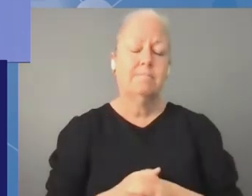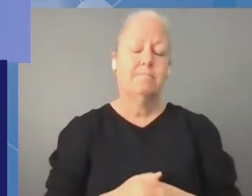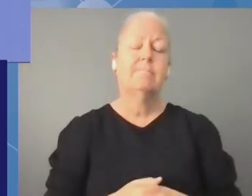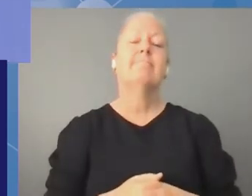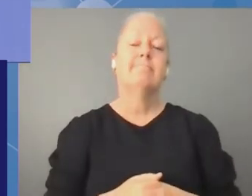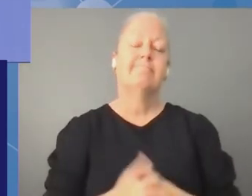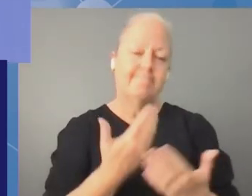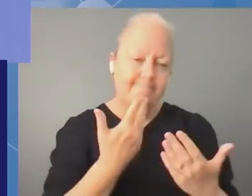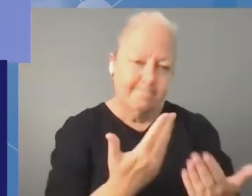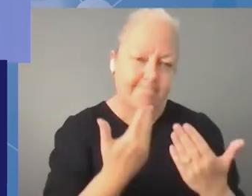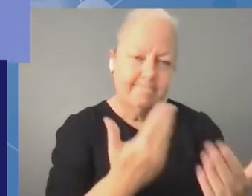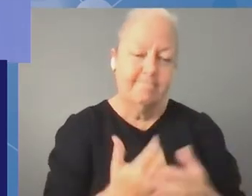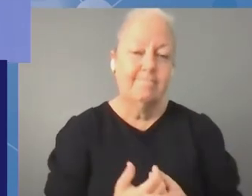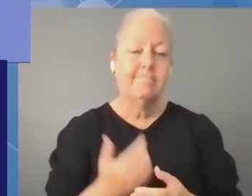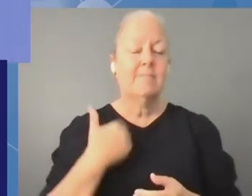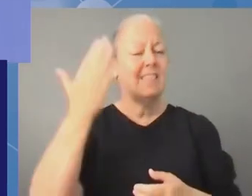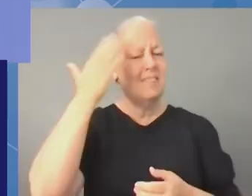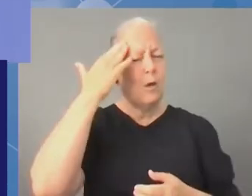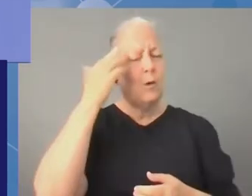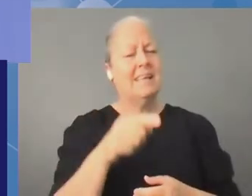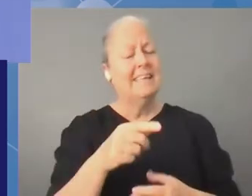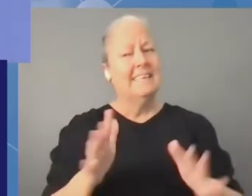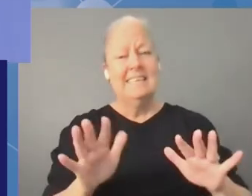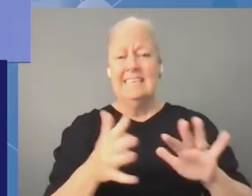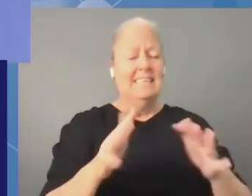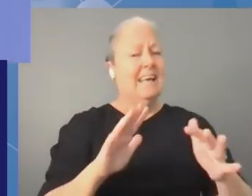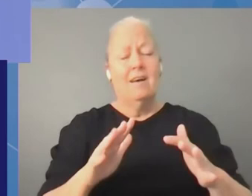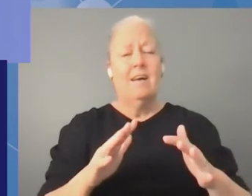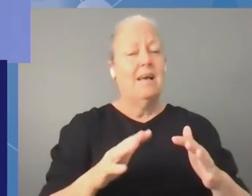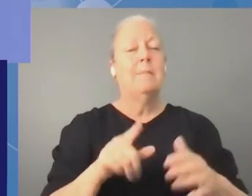好，非常感谢这个提议，确实是